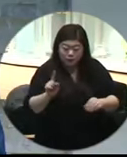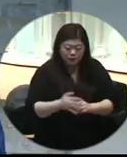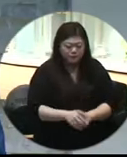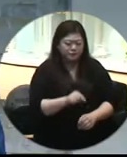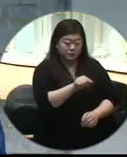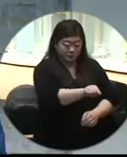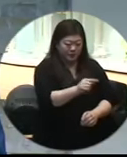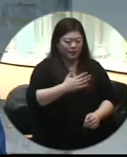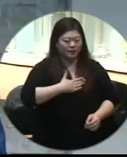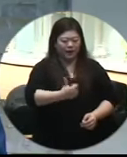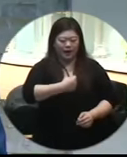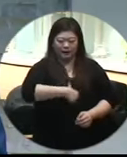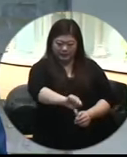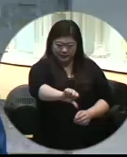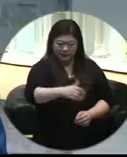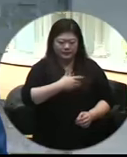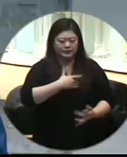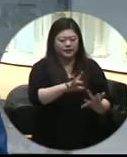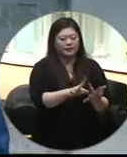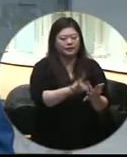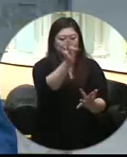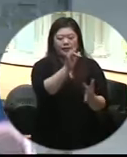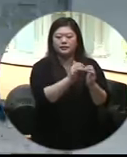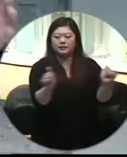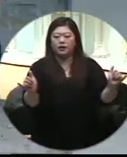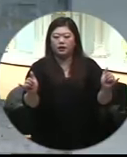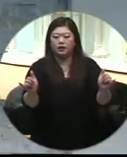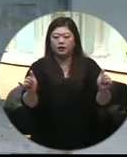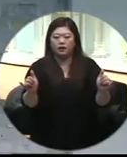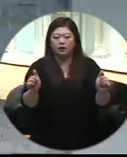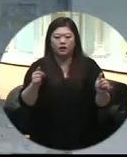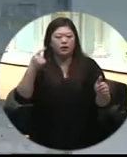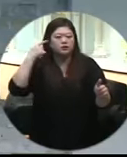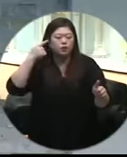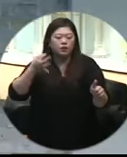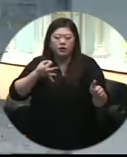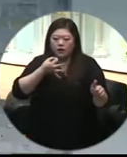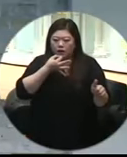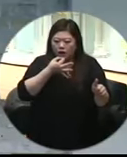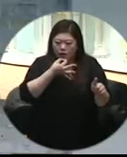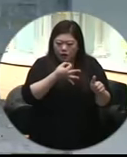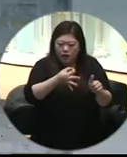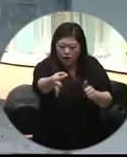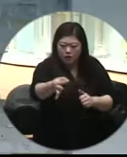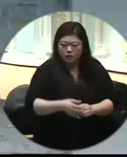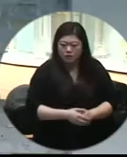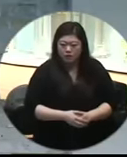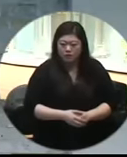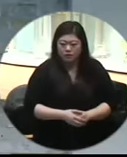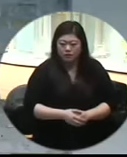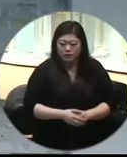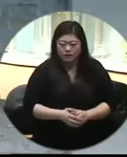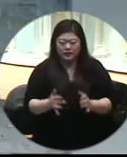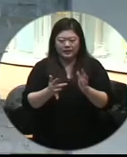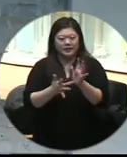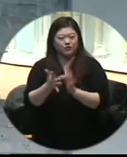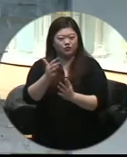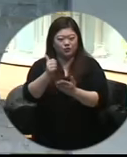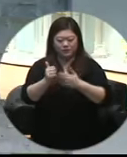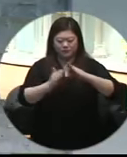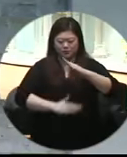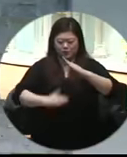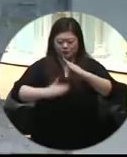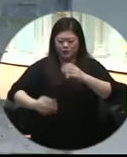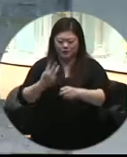아들이요. 내 택함 받은 자니. 하늘에서 음성이 들렸어요. 이 말은 예수님께서 공생애를